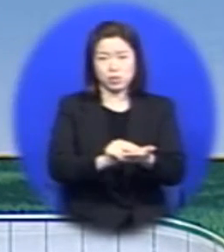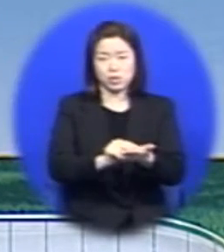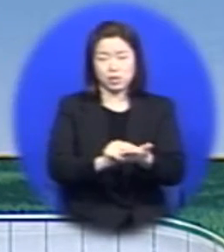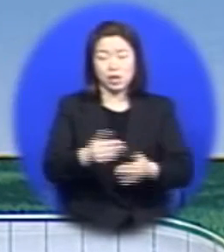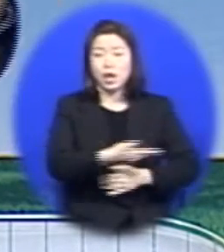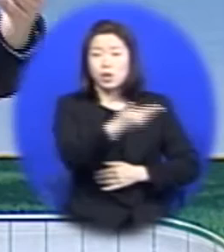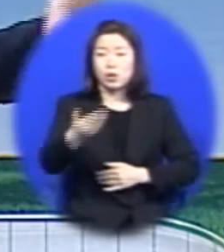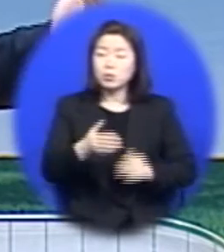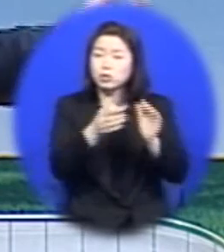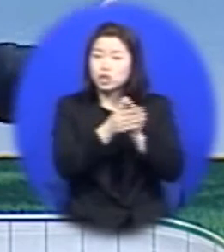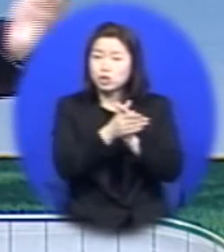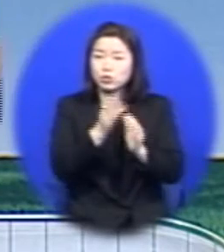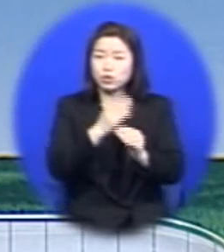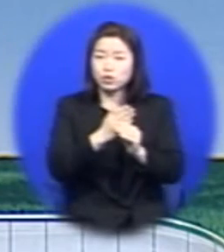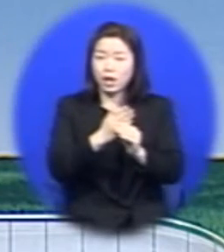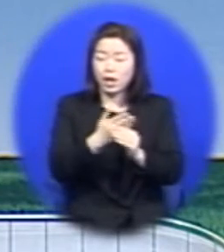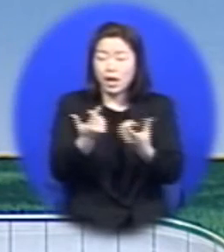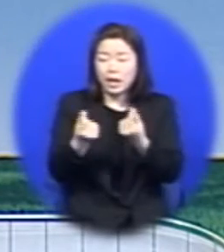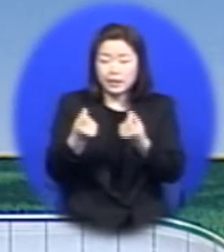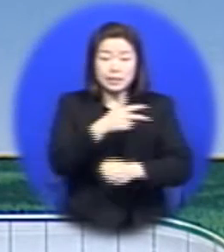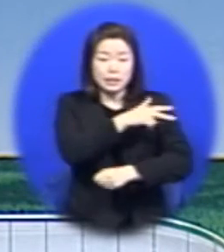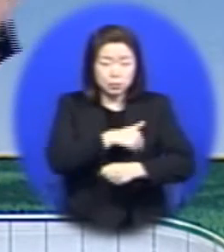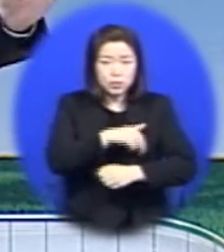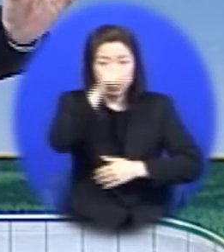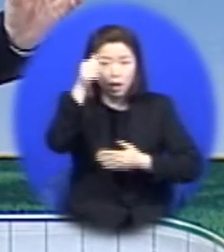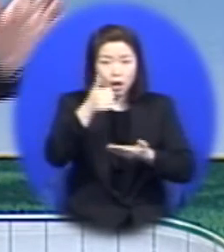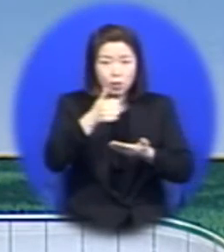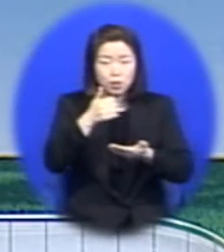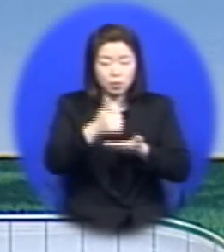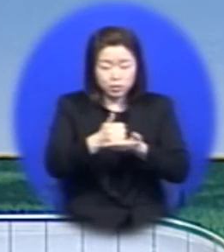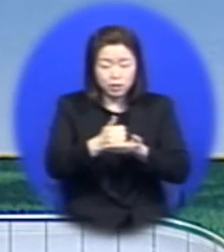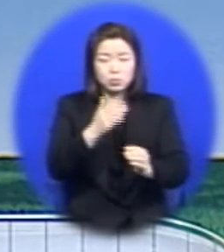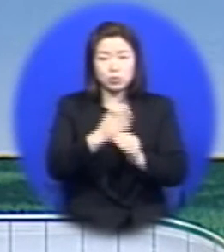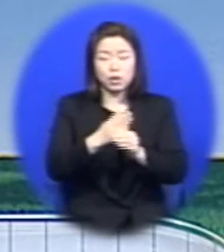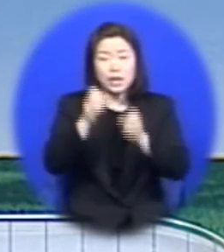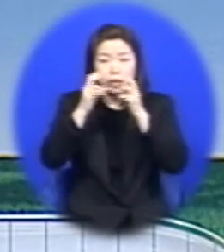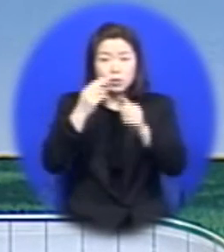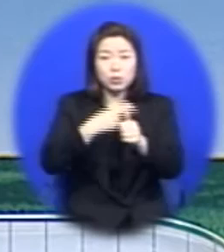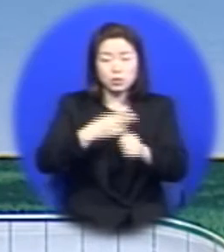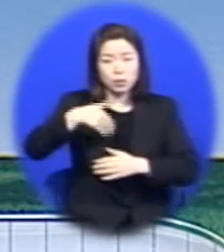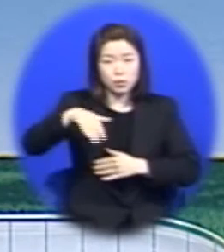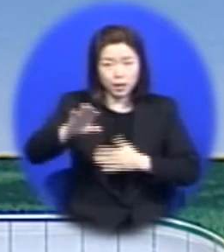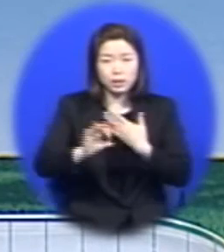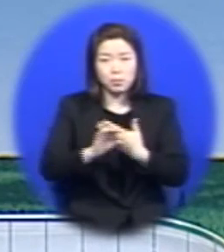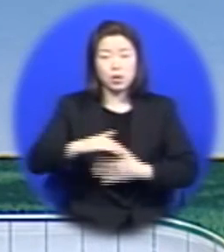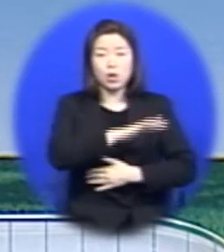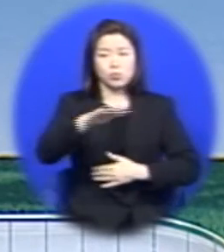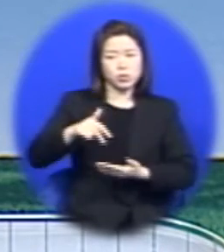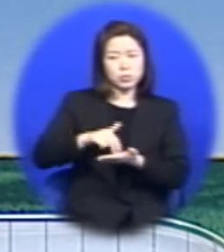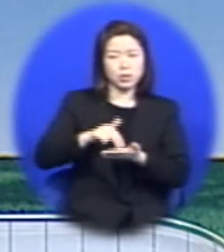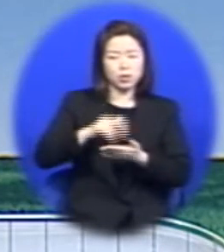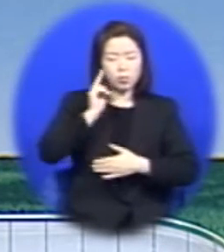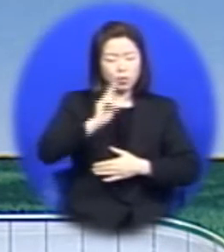함께 신앙생활 하던 같은 집사님, 권사님 중에 선교사로 나가겠다고 하면 그건 우리에게 굉장히 심각한 문제가